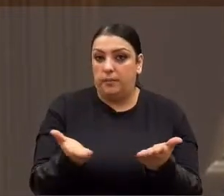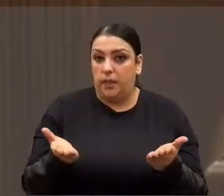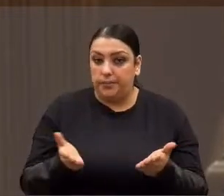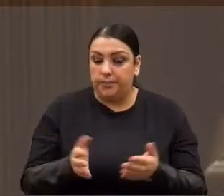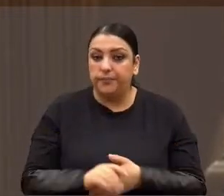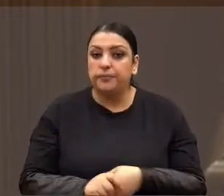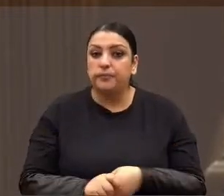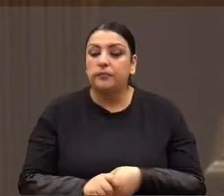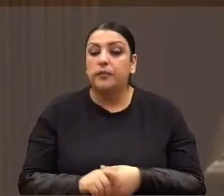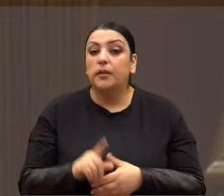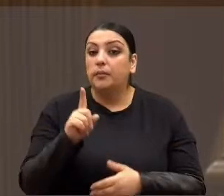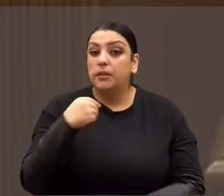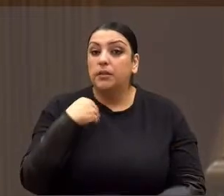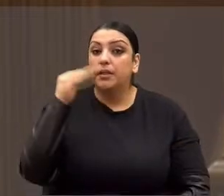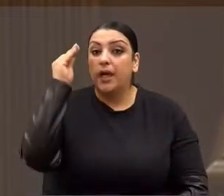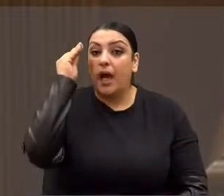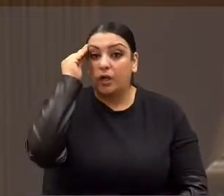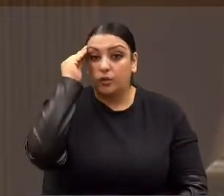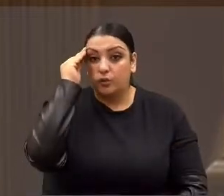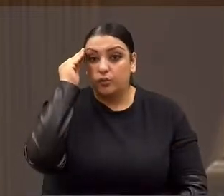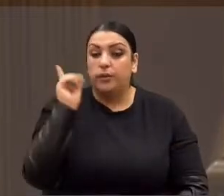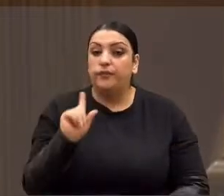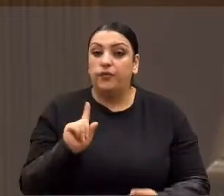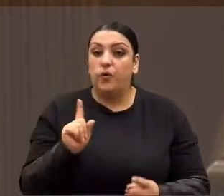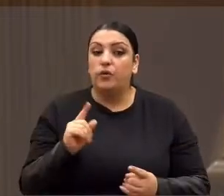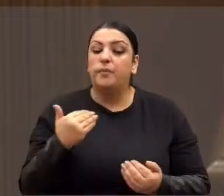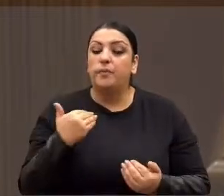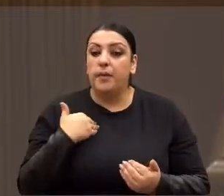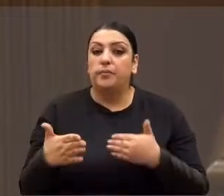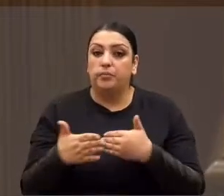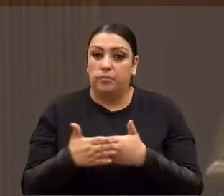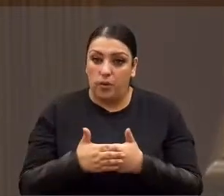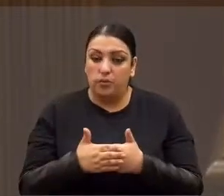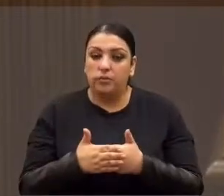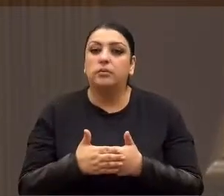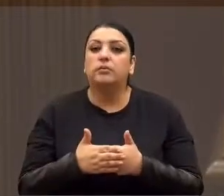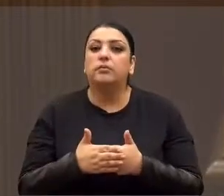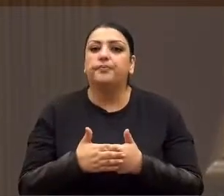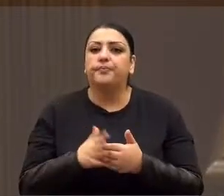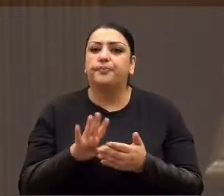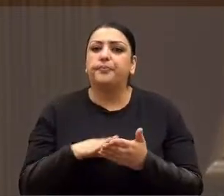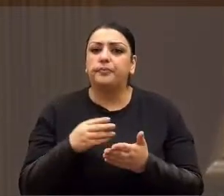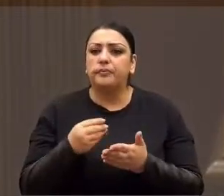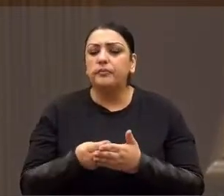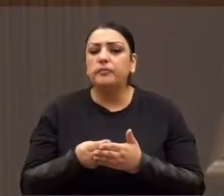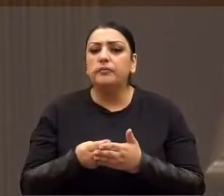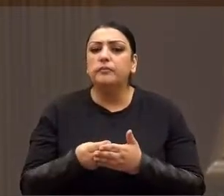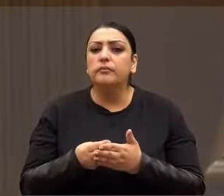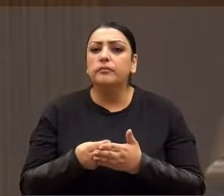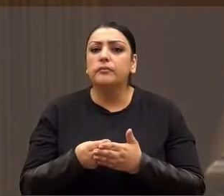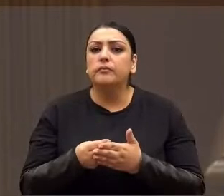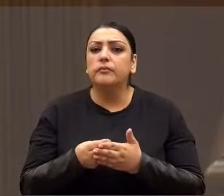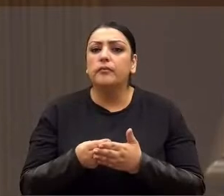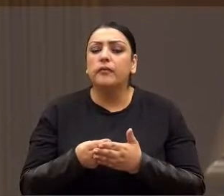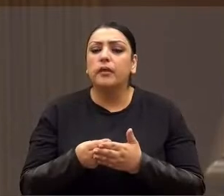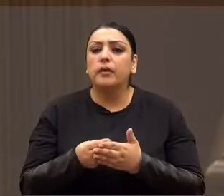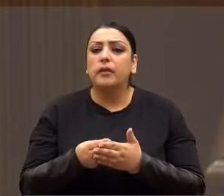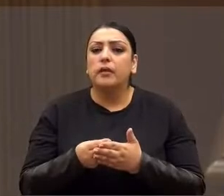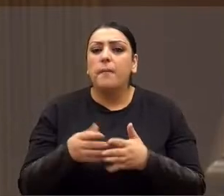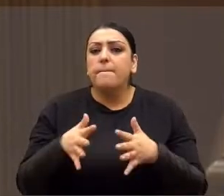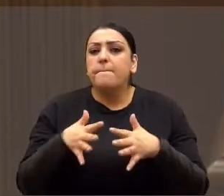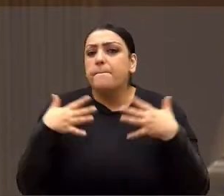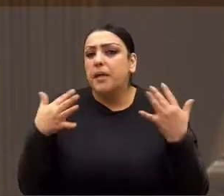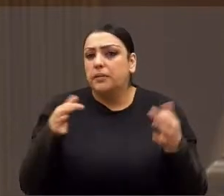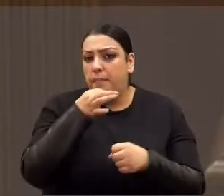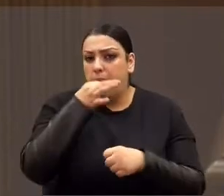Ես կարծում եմ, մեր առջև նետված մարտահրավերների պատասխանը կարող